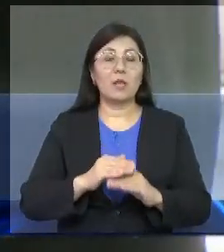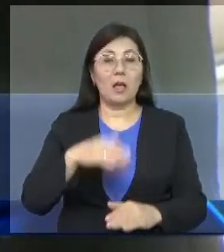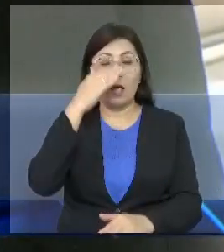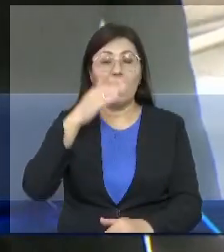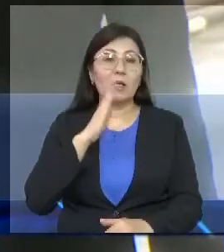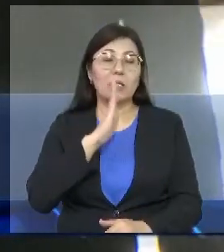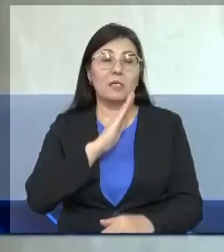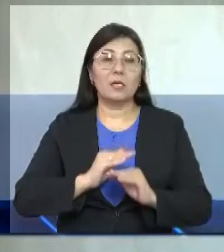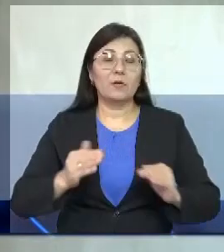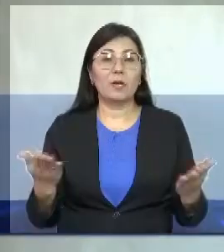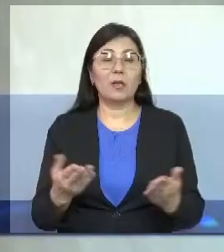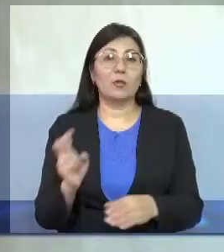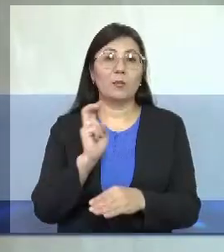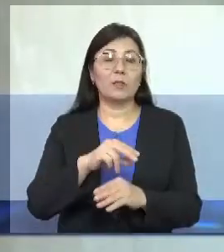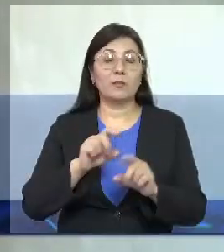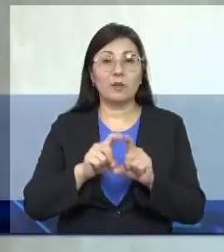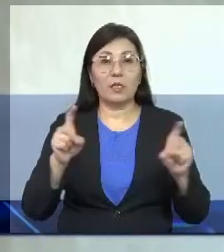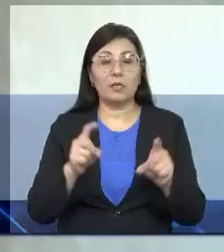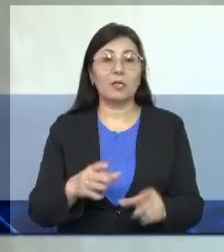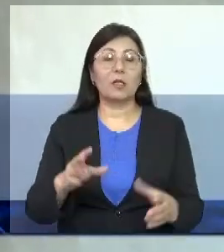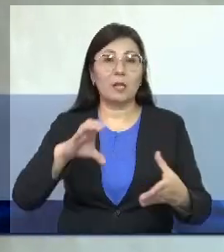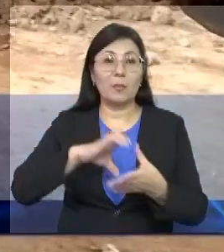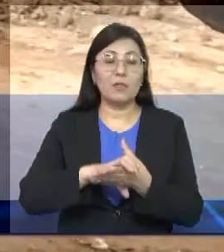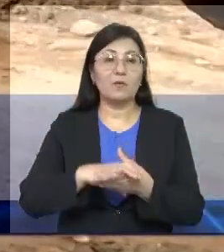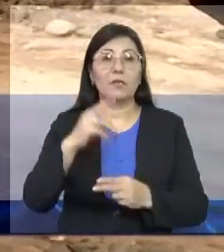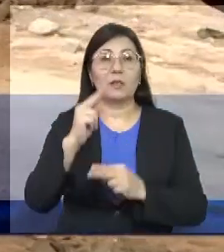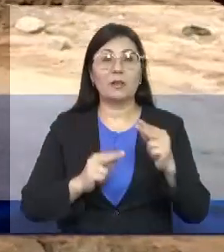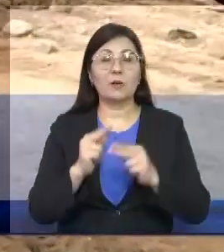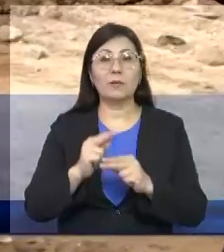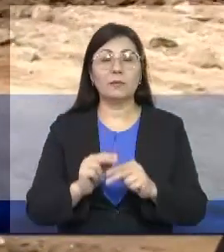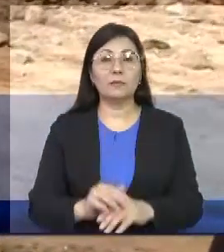будут посещать эту школу, также ознакомились с ходом строительства.